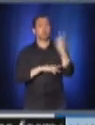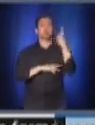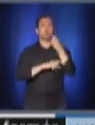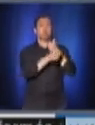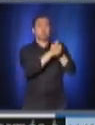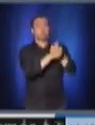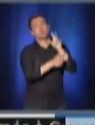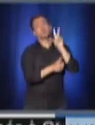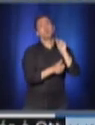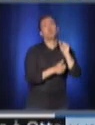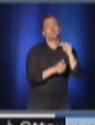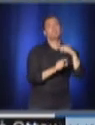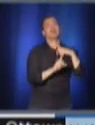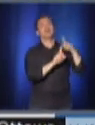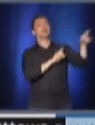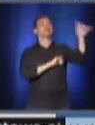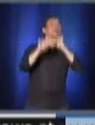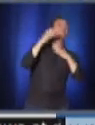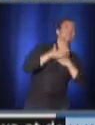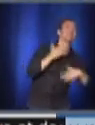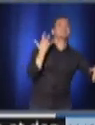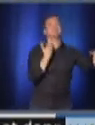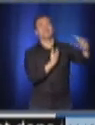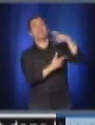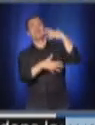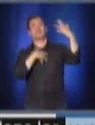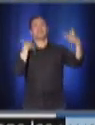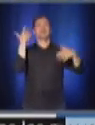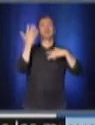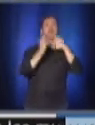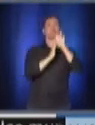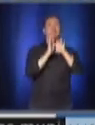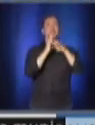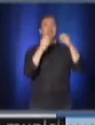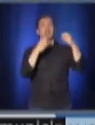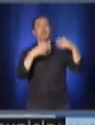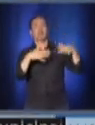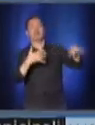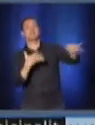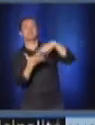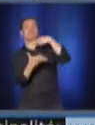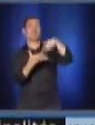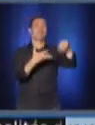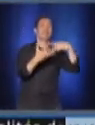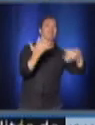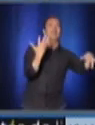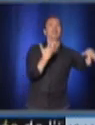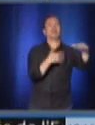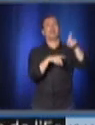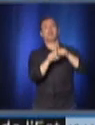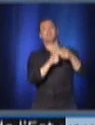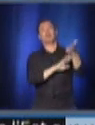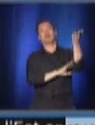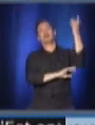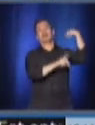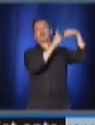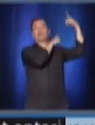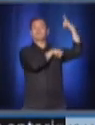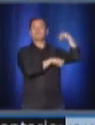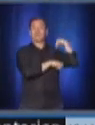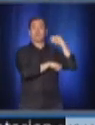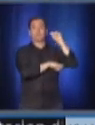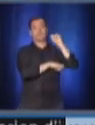mettent à boire, ont des comportements difficiles, rentrent dans le bar, se mettent à danser, tout ça. Il y a aussi un rôle de la population. Je veux